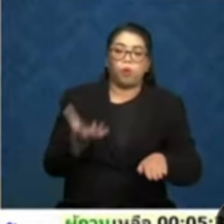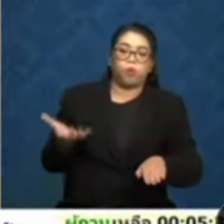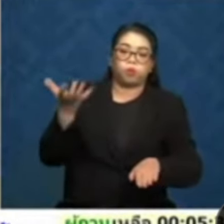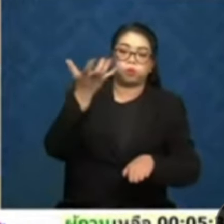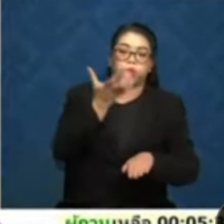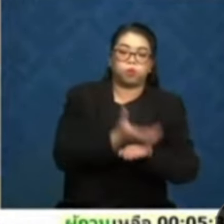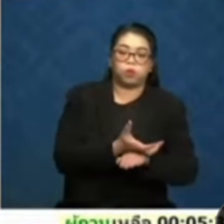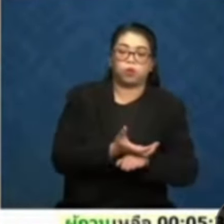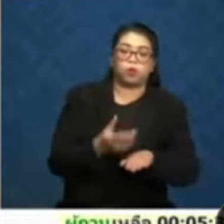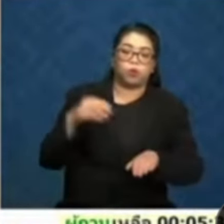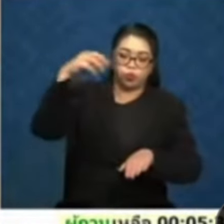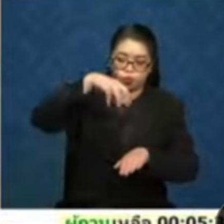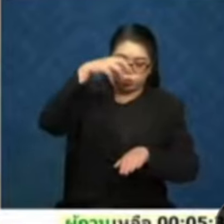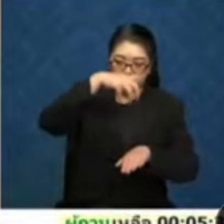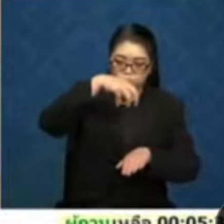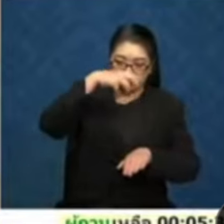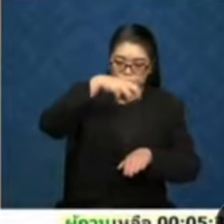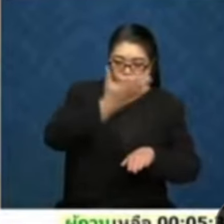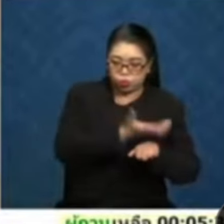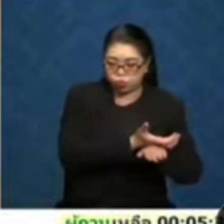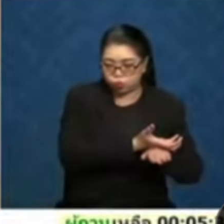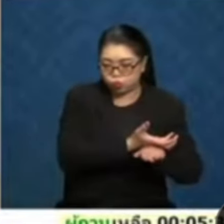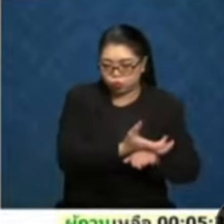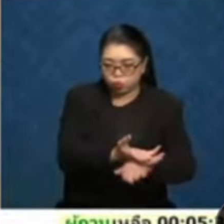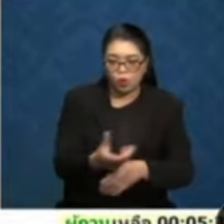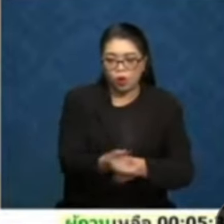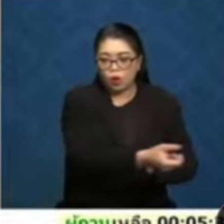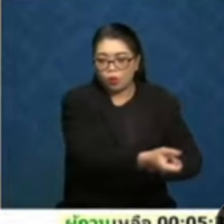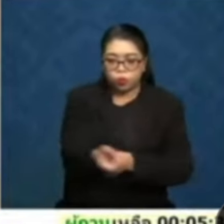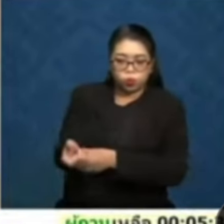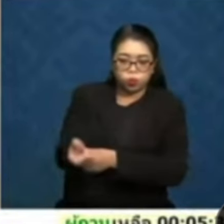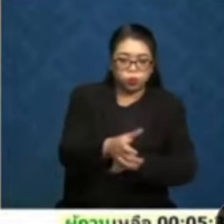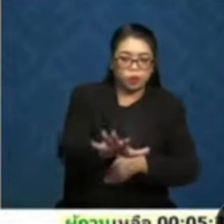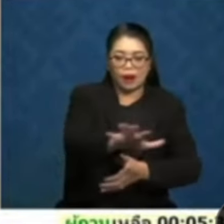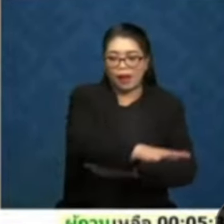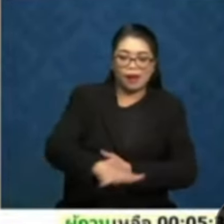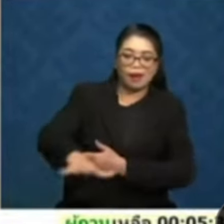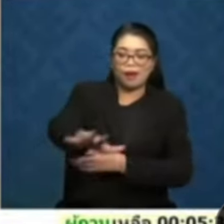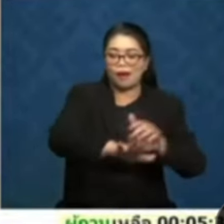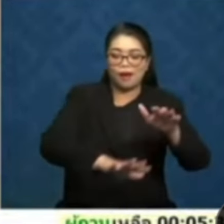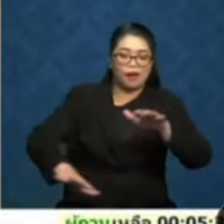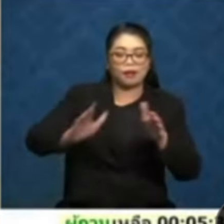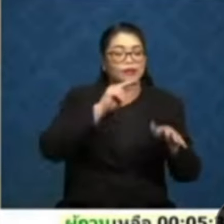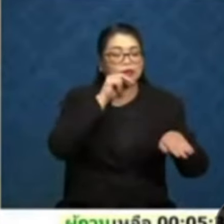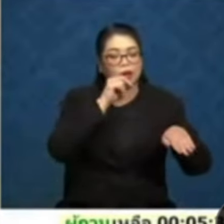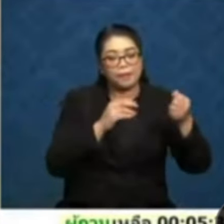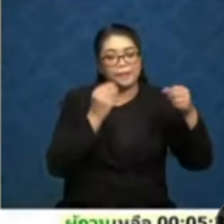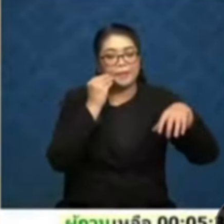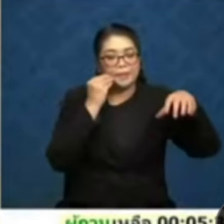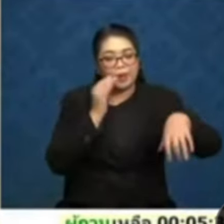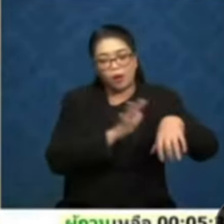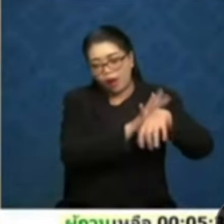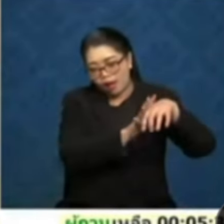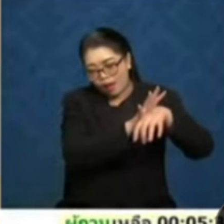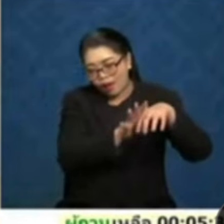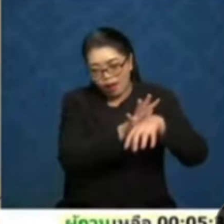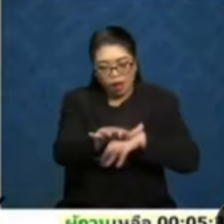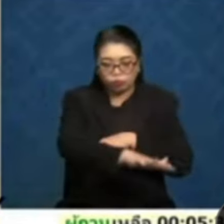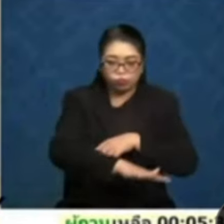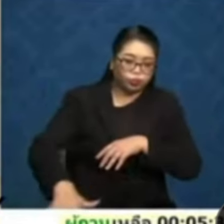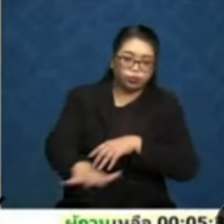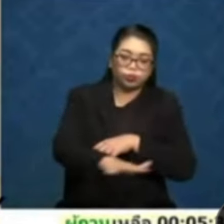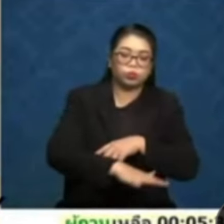ซากโคลนต่างๆนั้นมาบริการให้ฟรีเช่นเดียวกันในขณะนี้การประปาส่วนมิภาคได้ลงไปในพื้นที่แล้วนะคะแล้วก็ใน